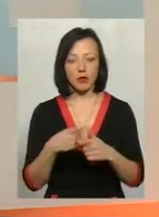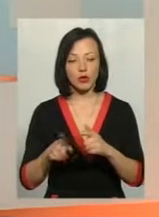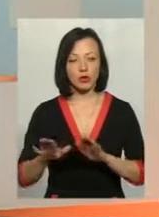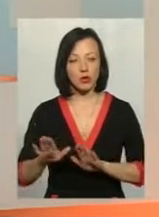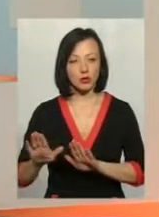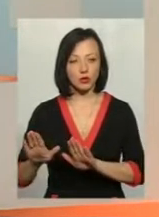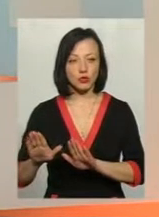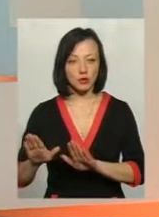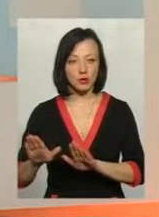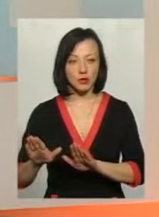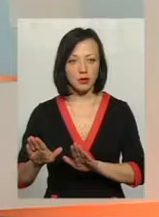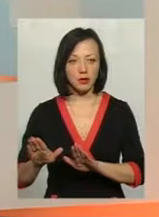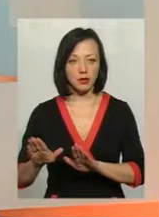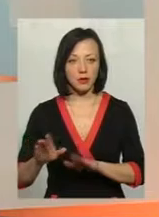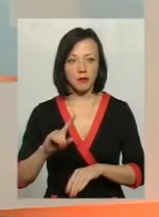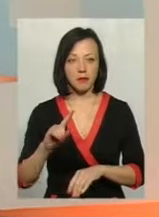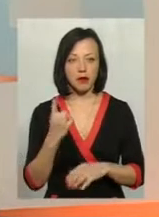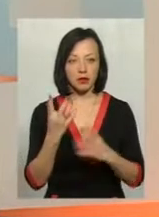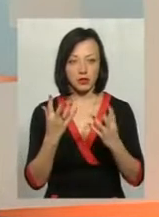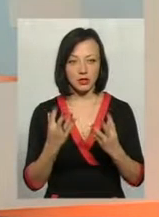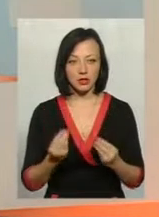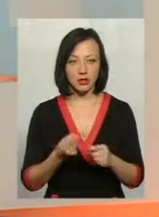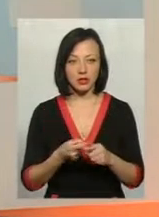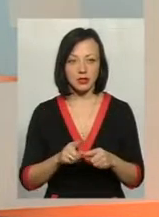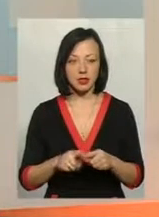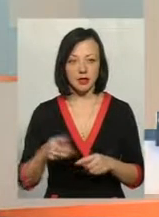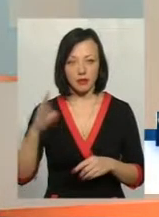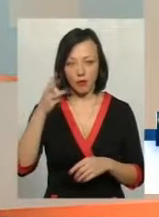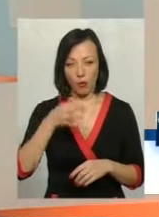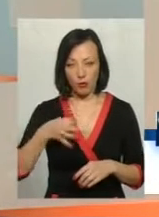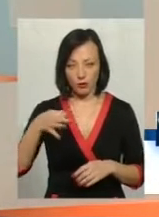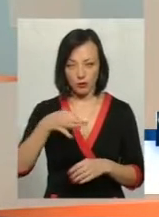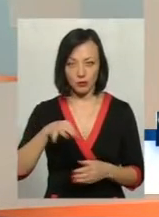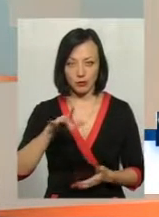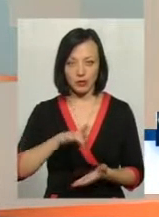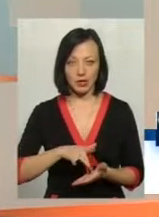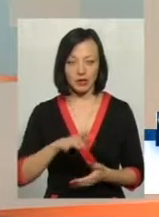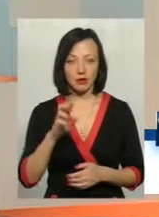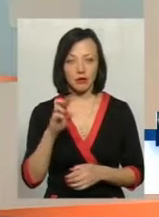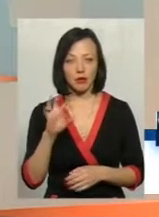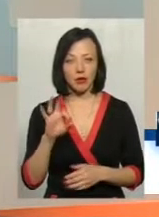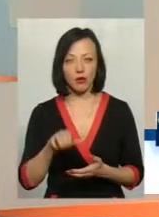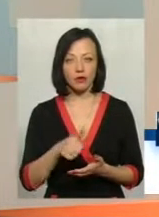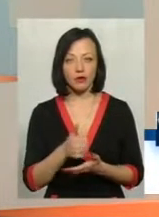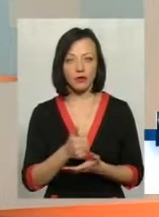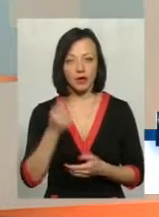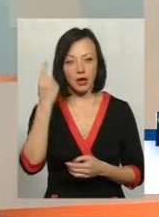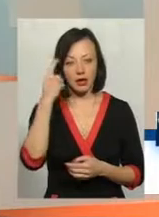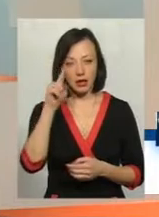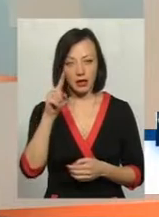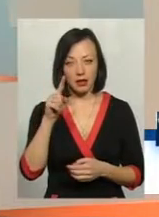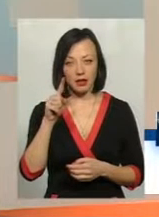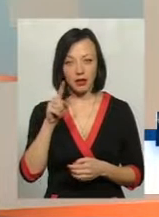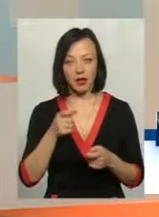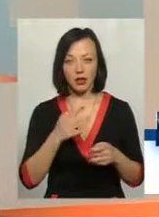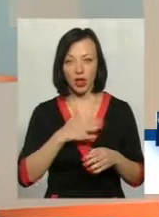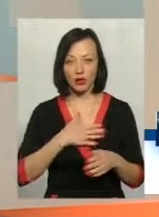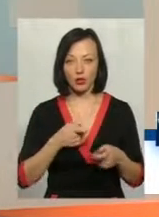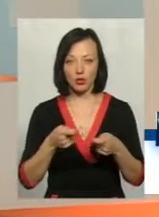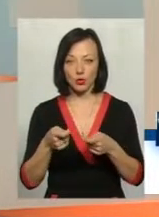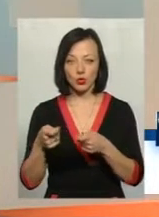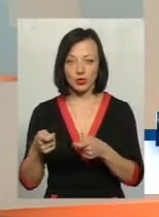власне, супроводжує в перший день, це в обласному центрі. Бо основна ідея туру «Змінити» – це,